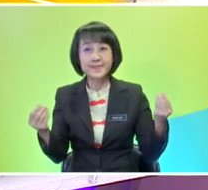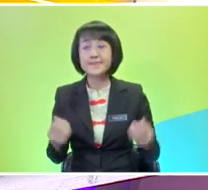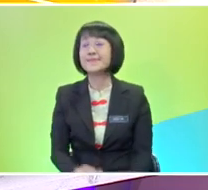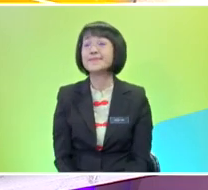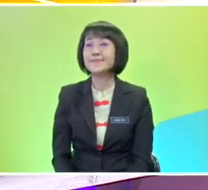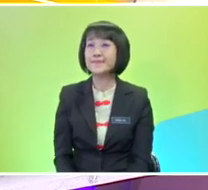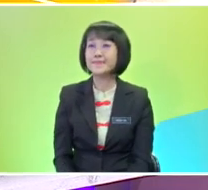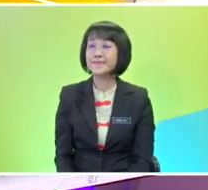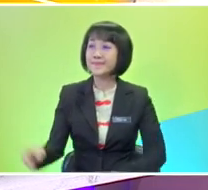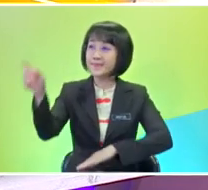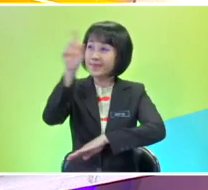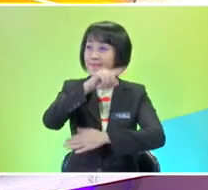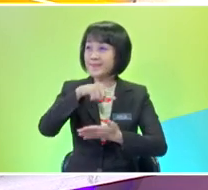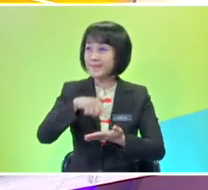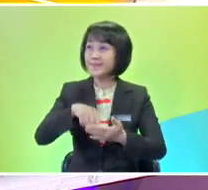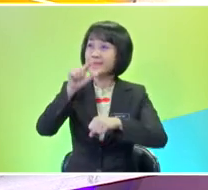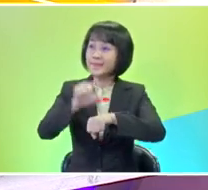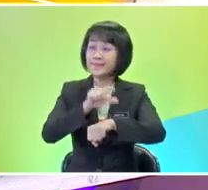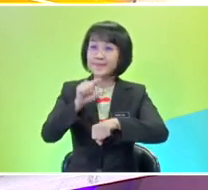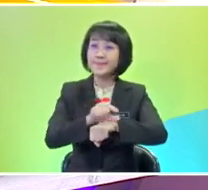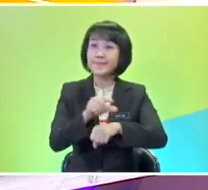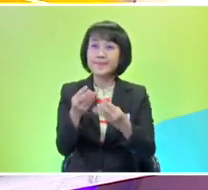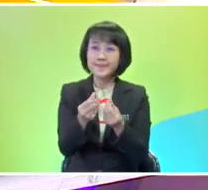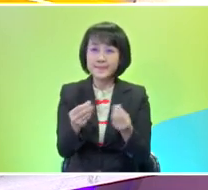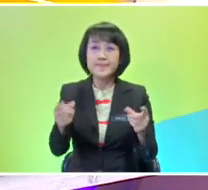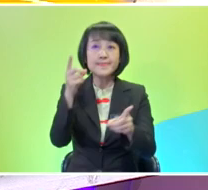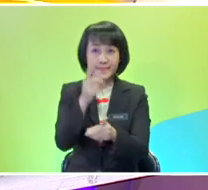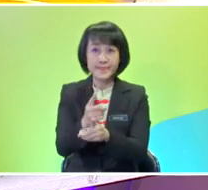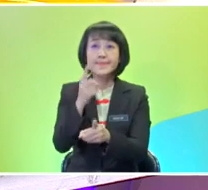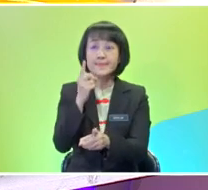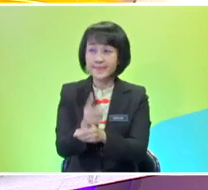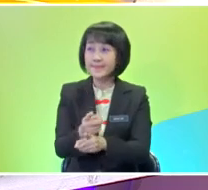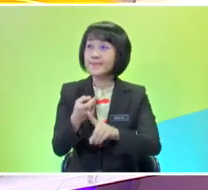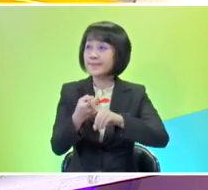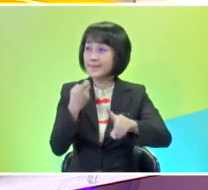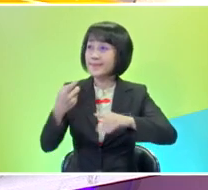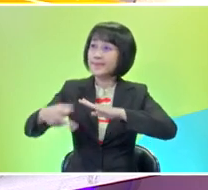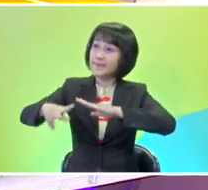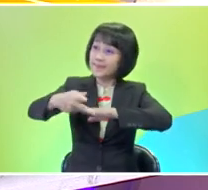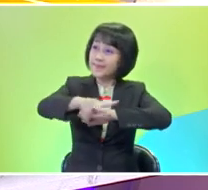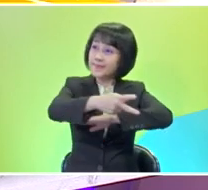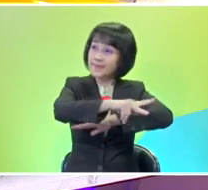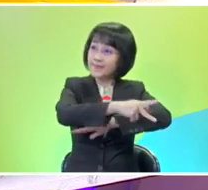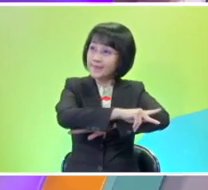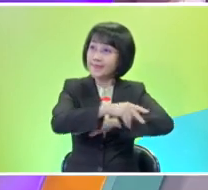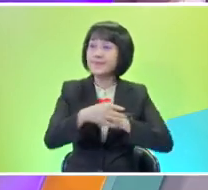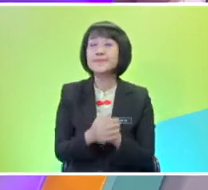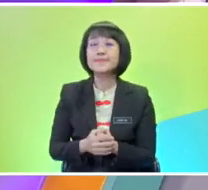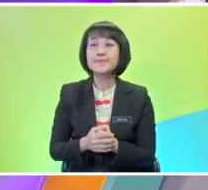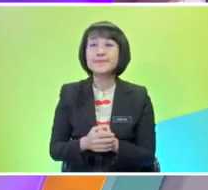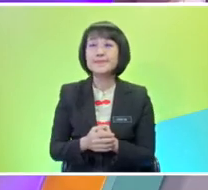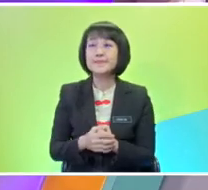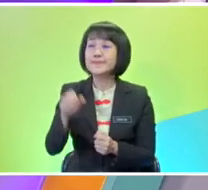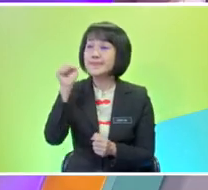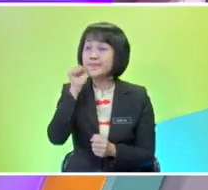adik-adik di rumah menggunakan fase sebenarnya pakai Cik Bambi eee pasti pantai dan yang enggak Mira punya pasir untuk kita